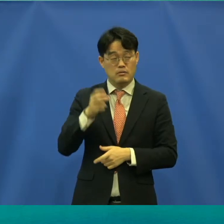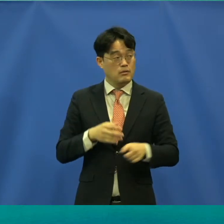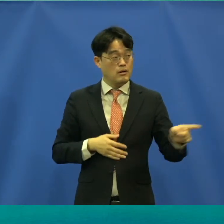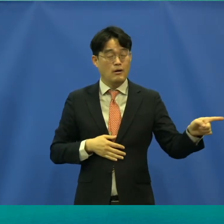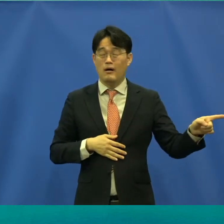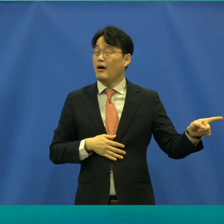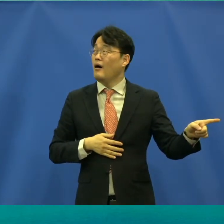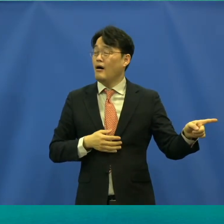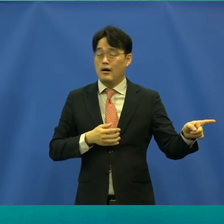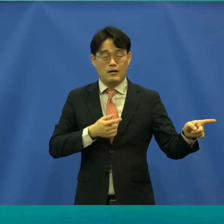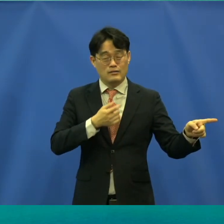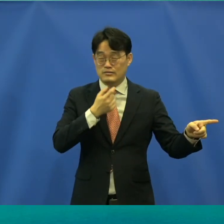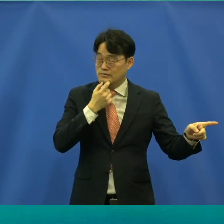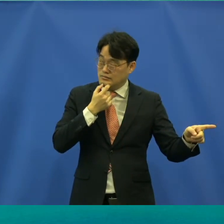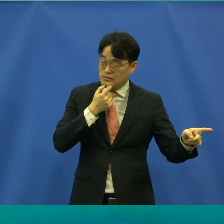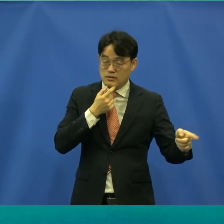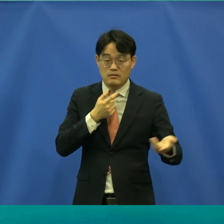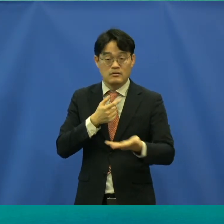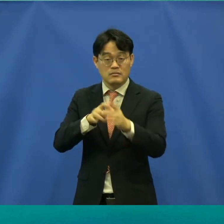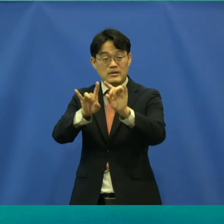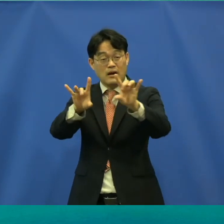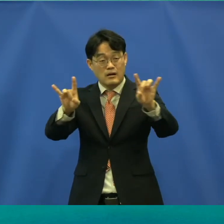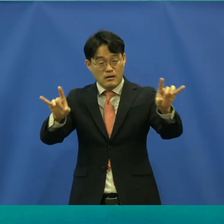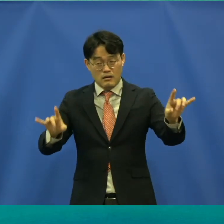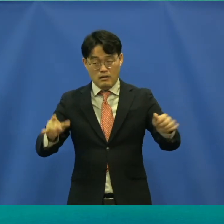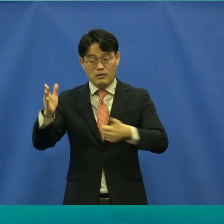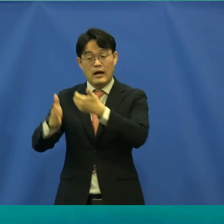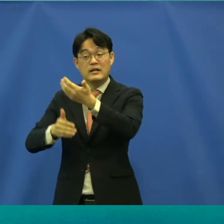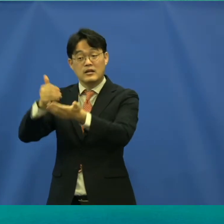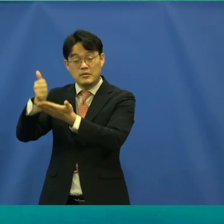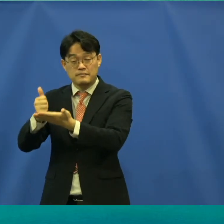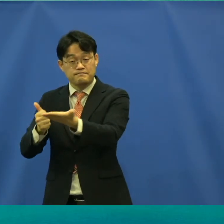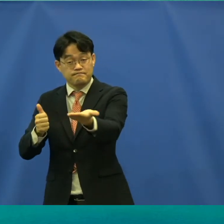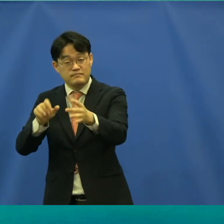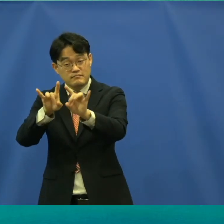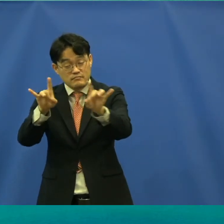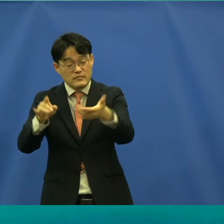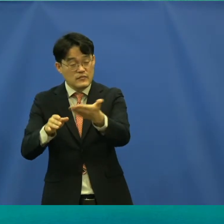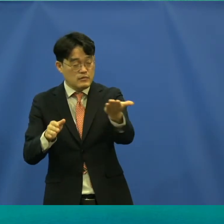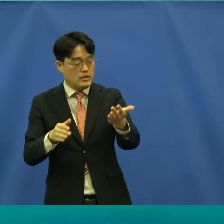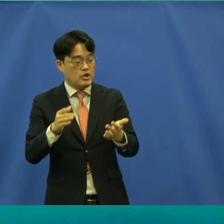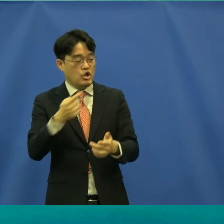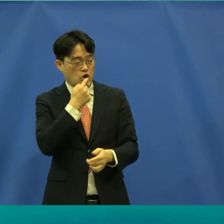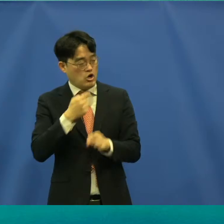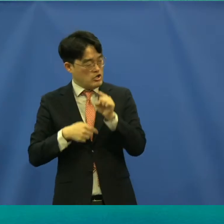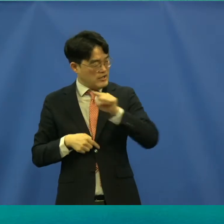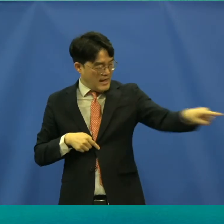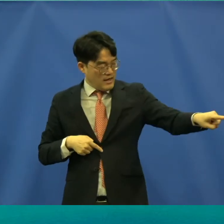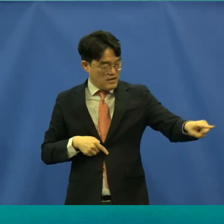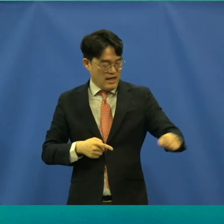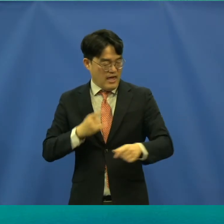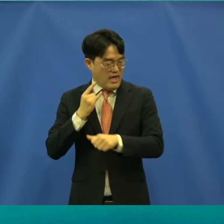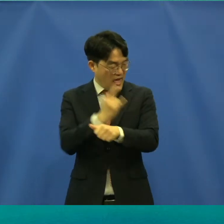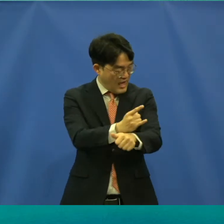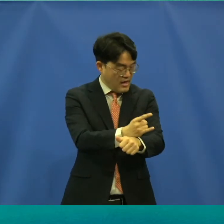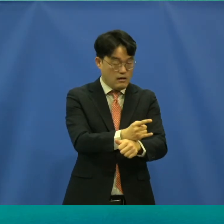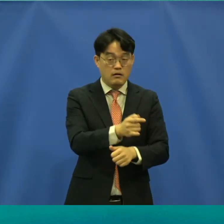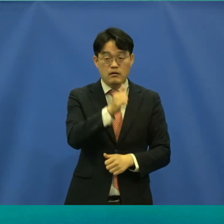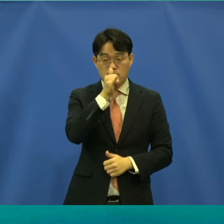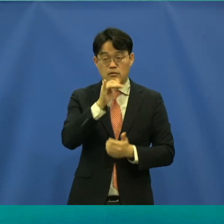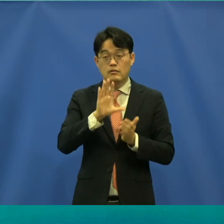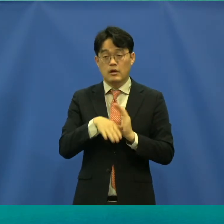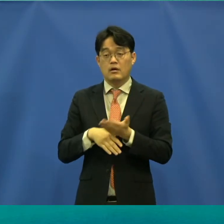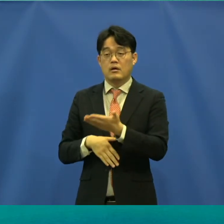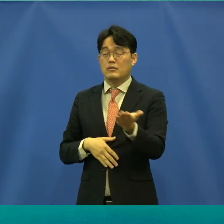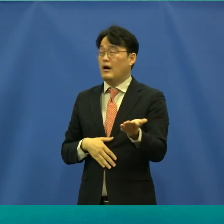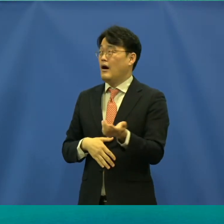각자에게 주어진 니느웨가 있어요. 하나님이 말씀하신 니느웨, 그건 하나님의 의도입니다. 하나님의 뜻입니다.